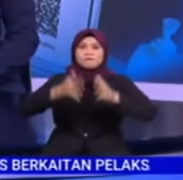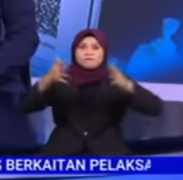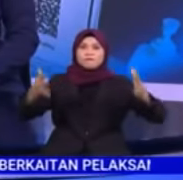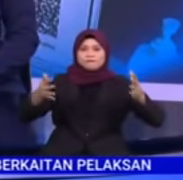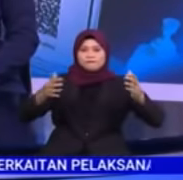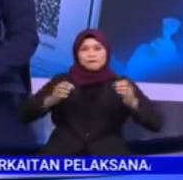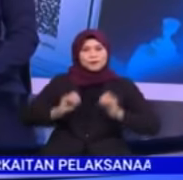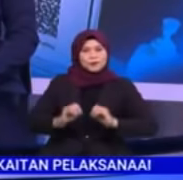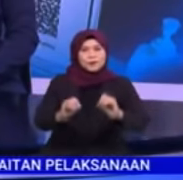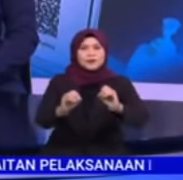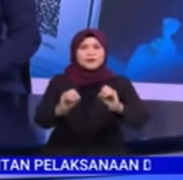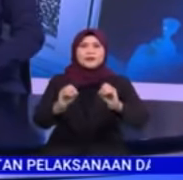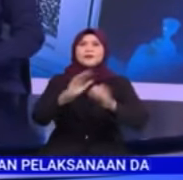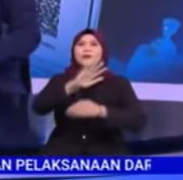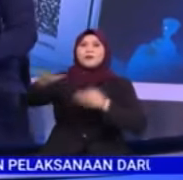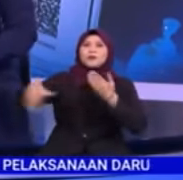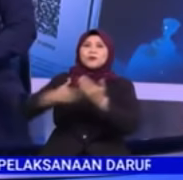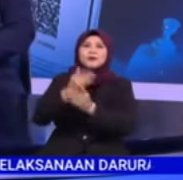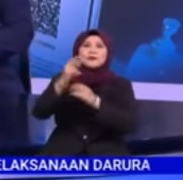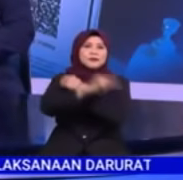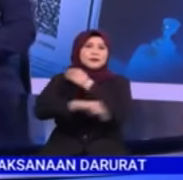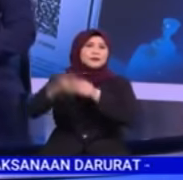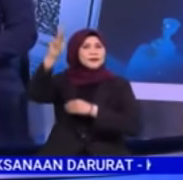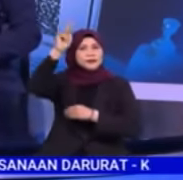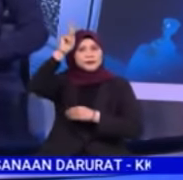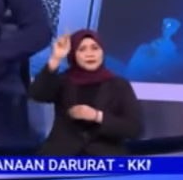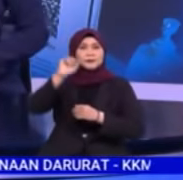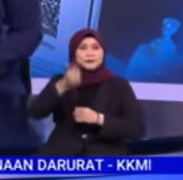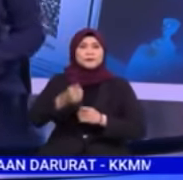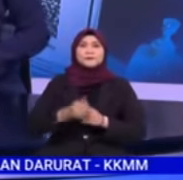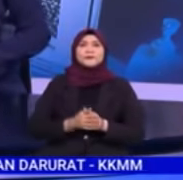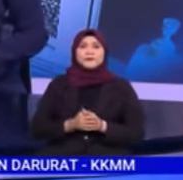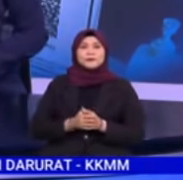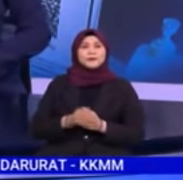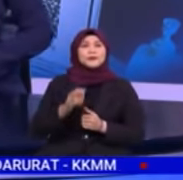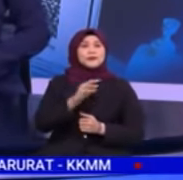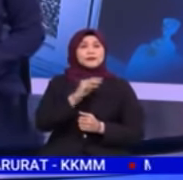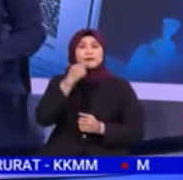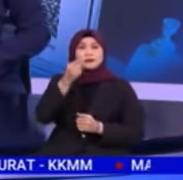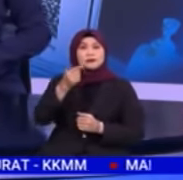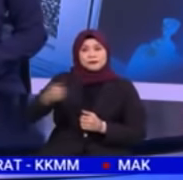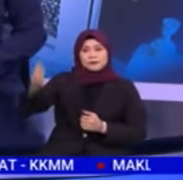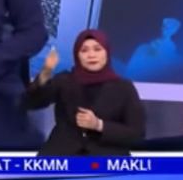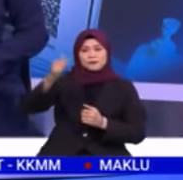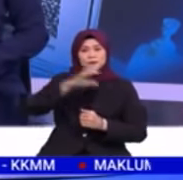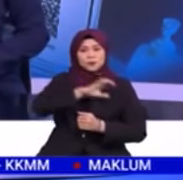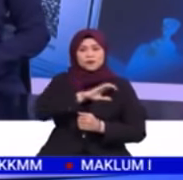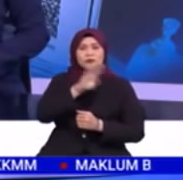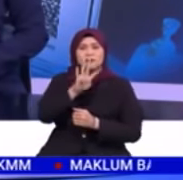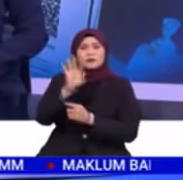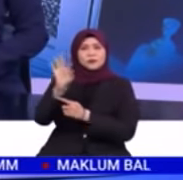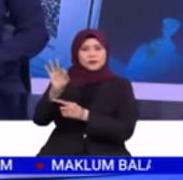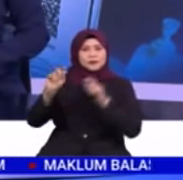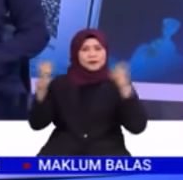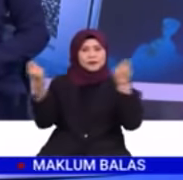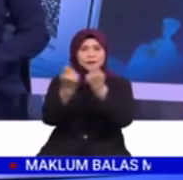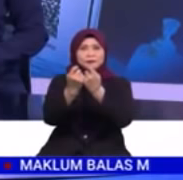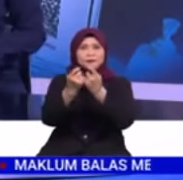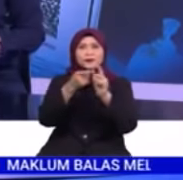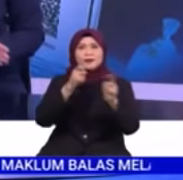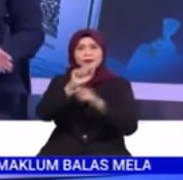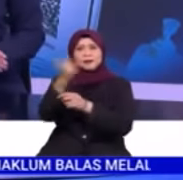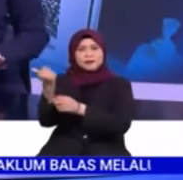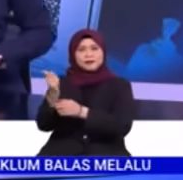negeri bermula esok ketua Syafi'i berkata selain police69 pasukan daripada